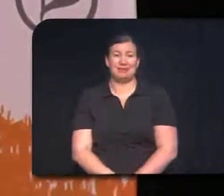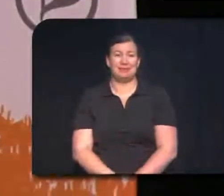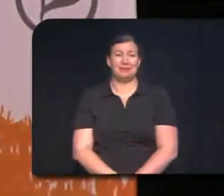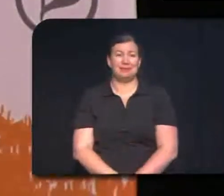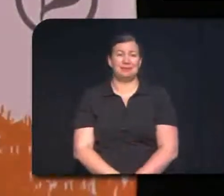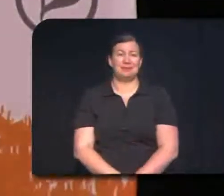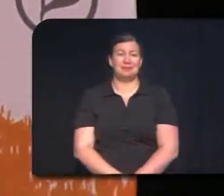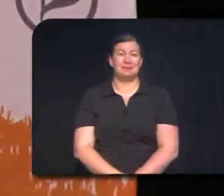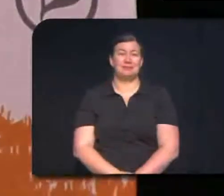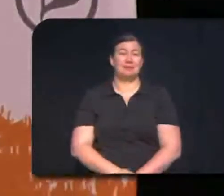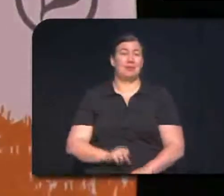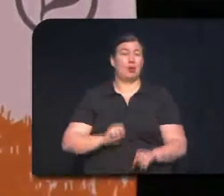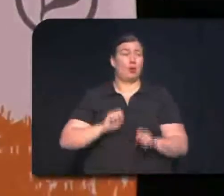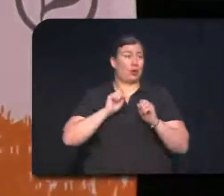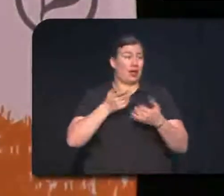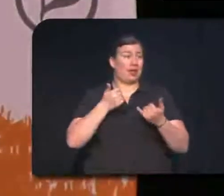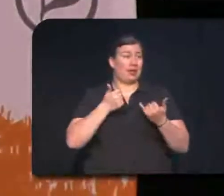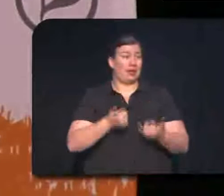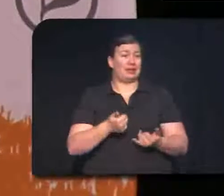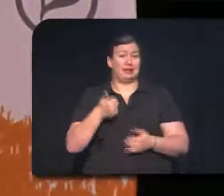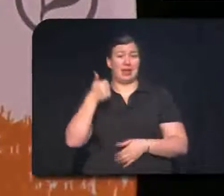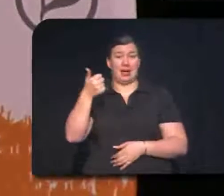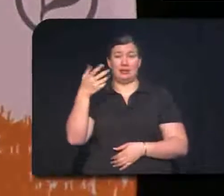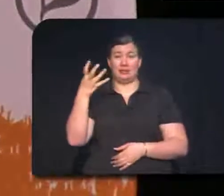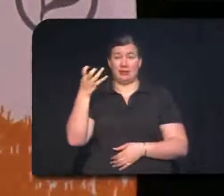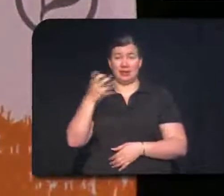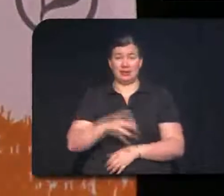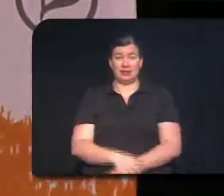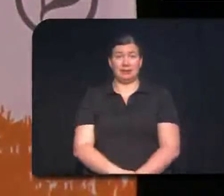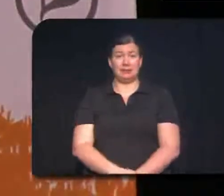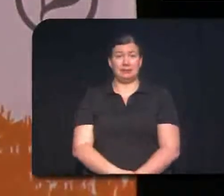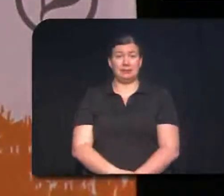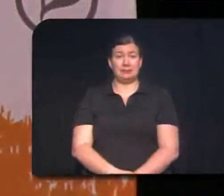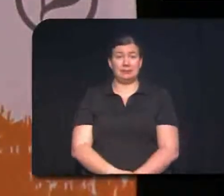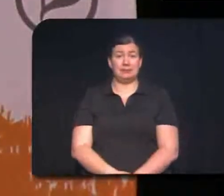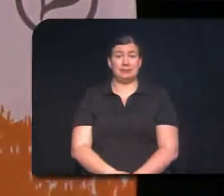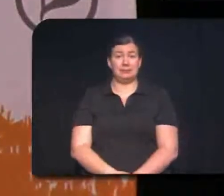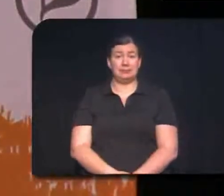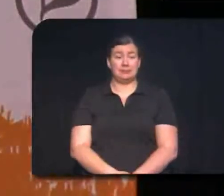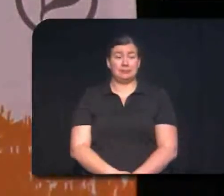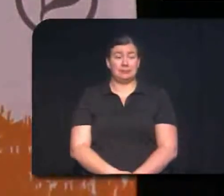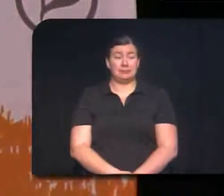die 41 die Schnuffel ist im V